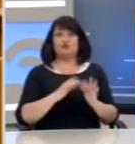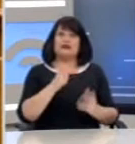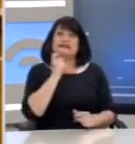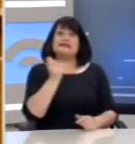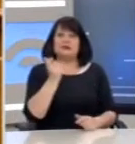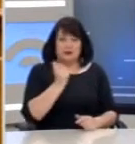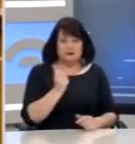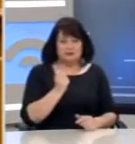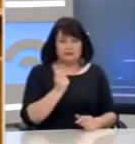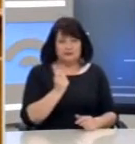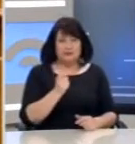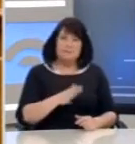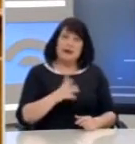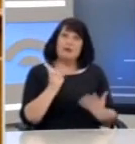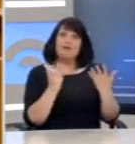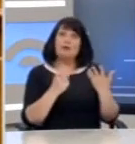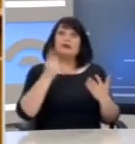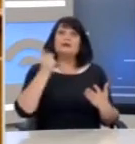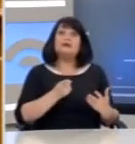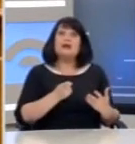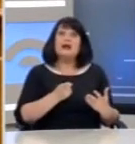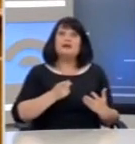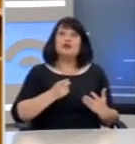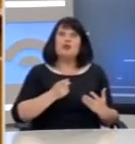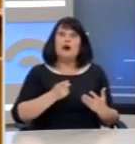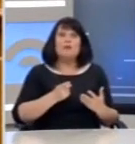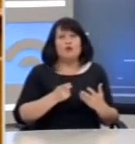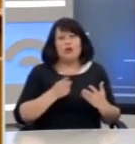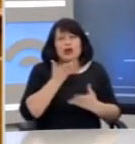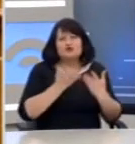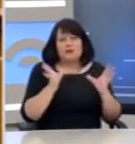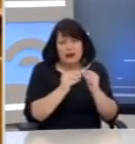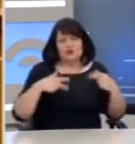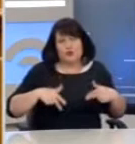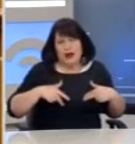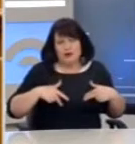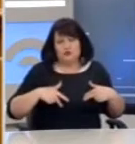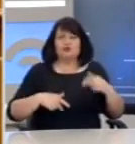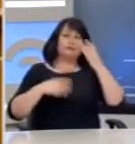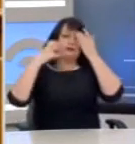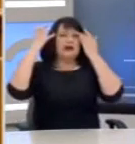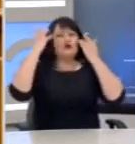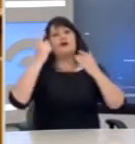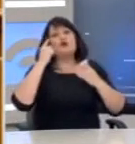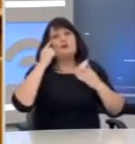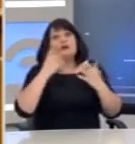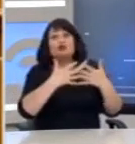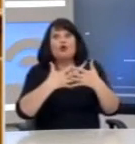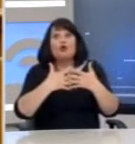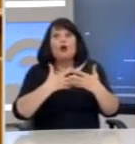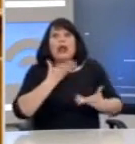συντάξεις που καλύπτουν σχεδόν το 70% των πρωτογενών δαπανών, αλλά αναφέρεται στις λειτουργικές δαπάνες. Να τονίσω